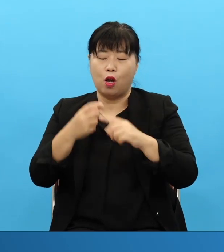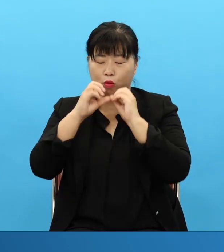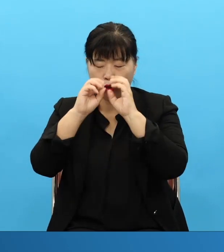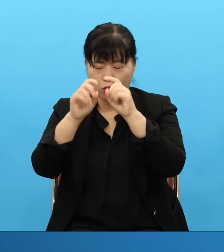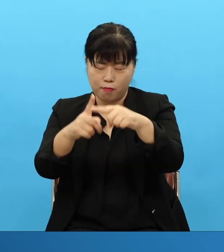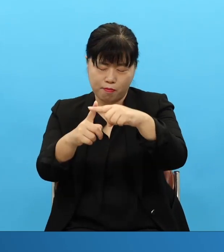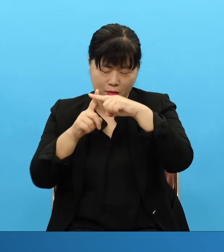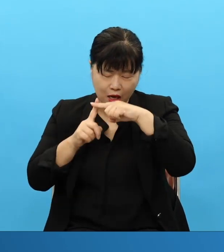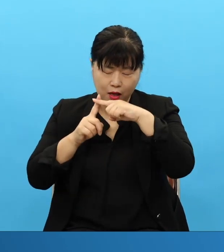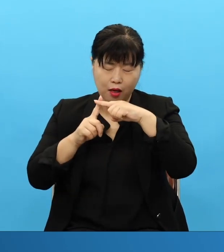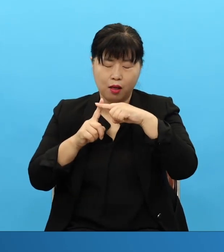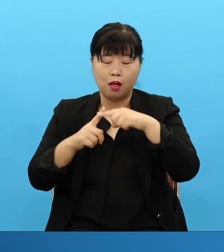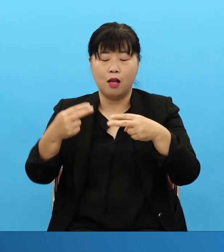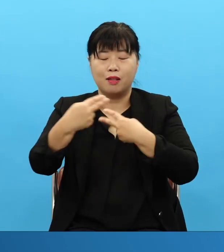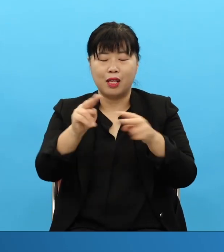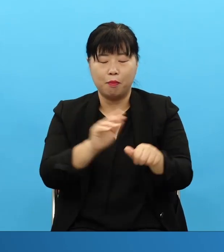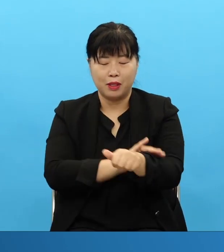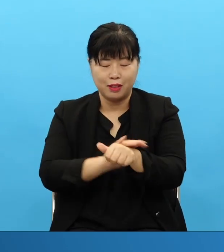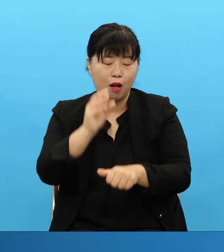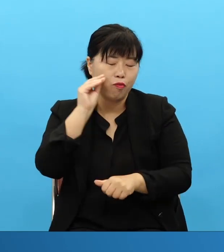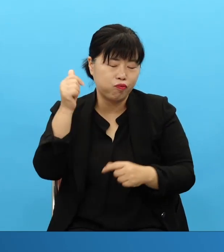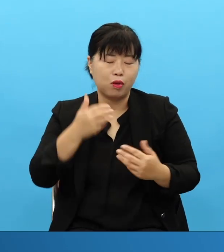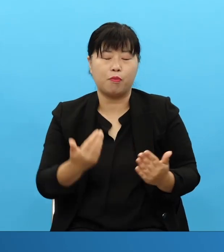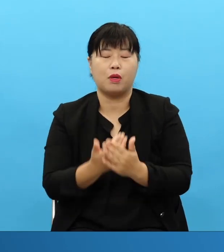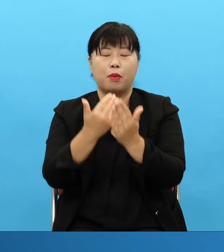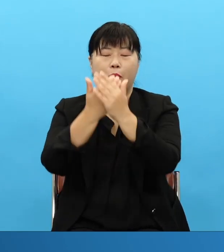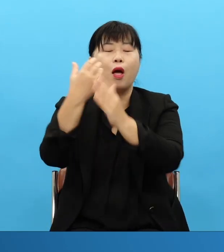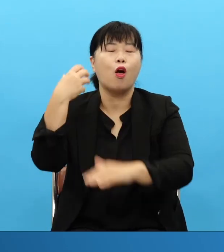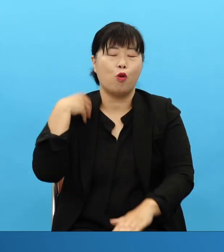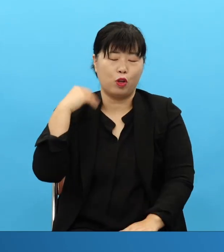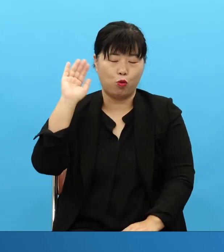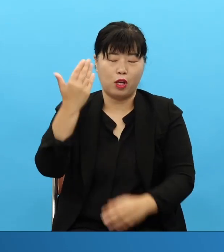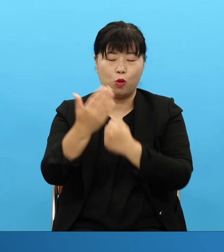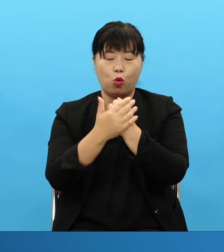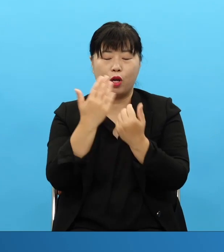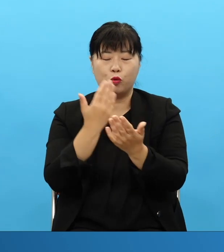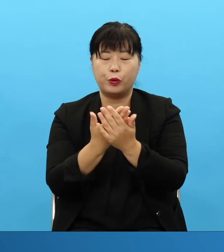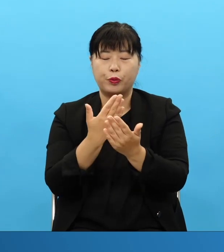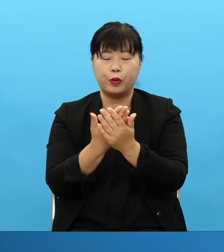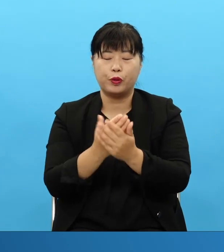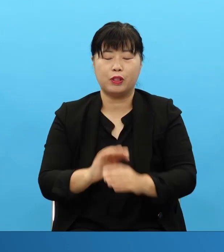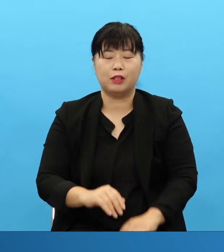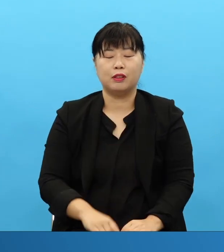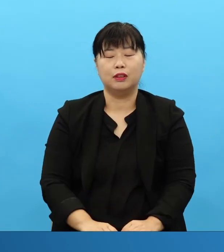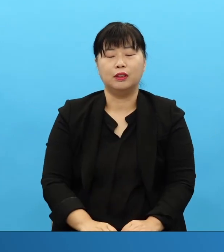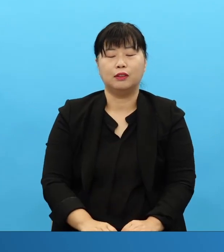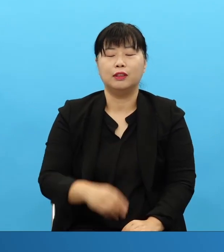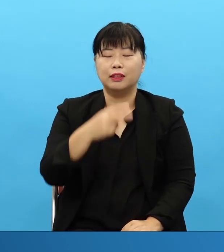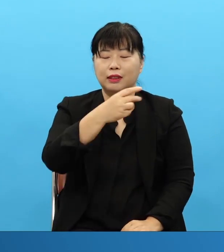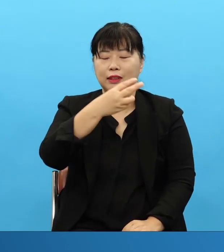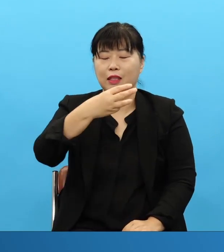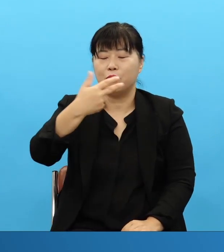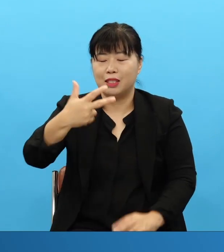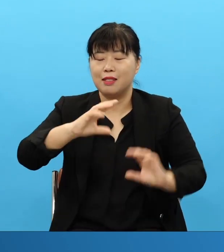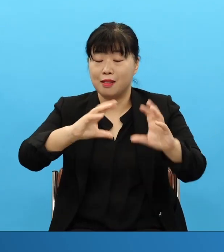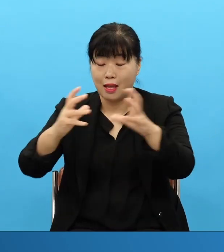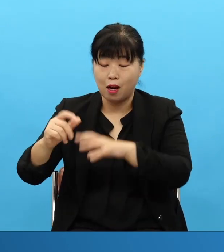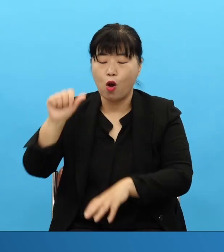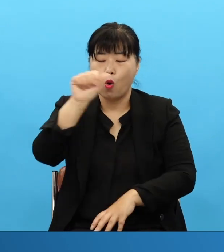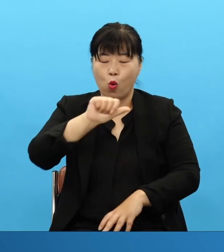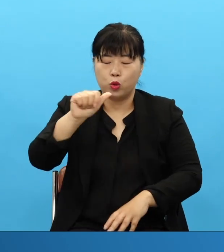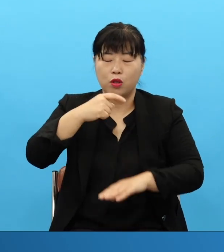원하고 기도합니다. 237 5천 종족을 살리게 하시되 온 정성을 다하는 우리